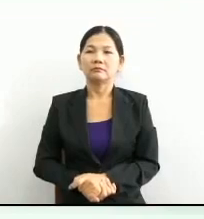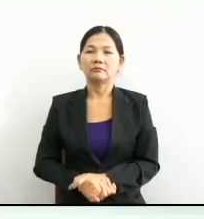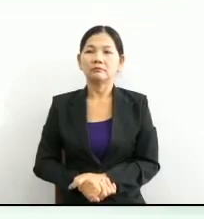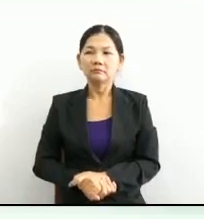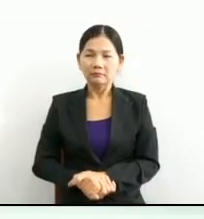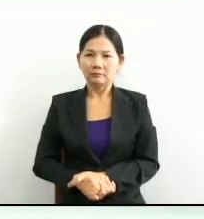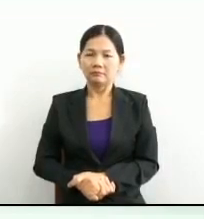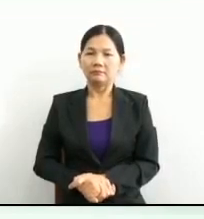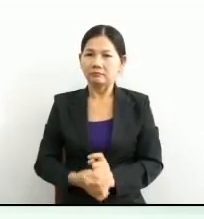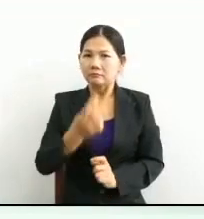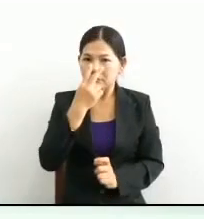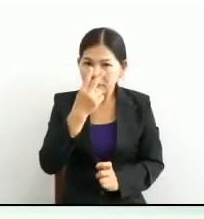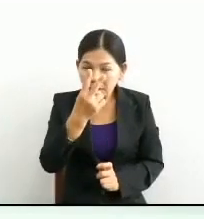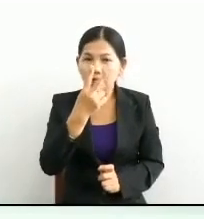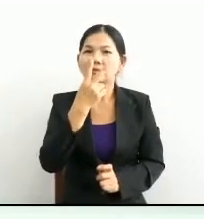Mời tặng áo khăn nha các